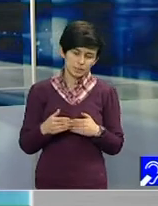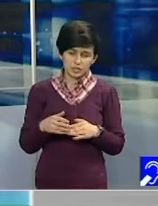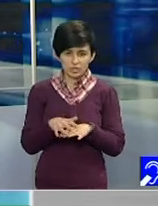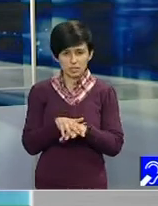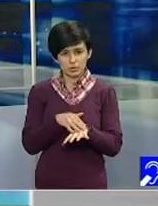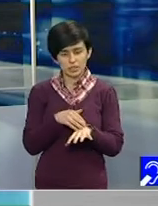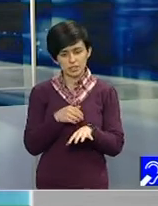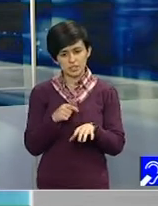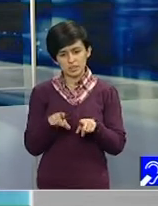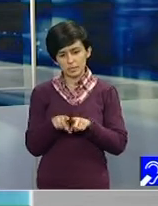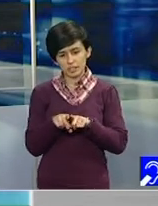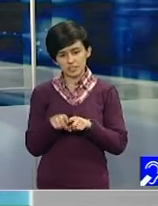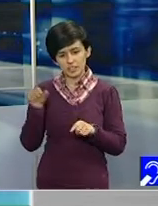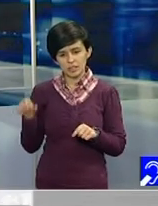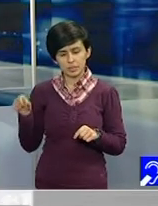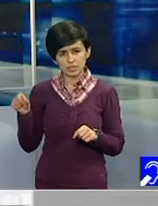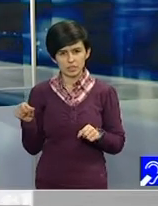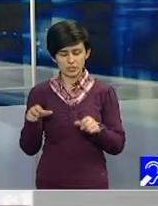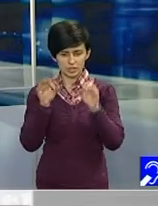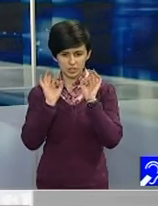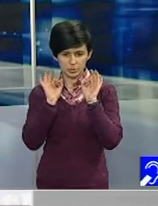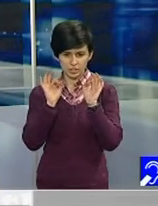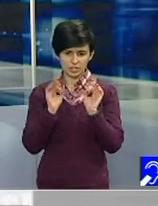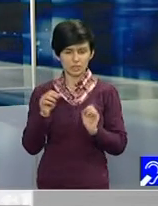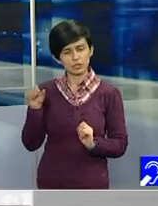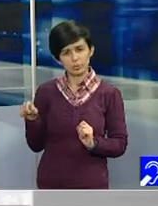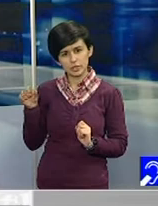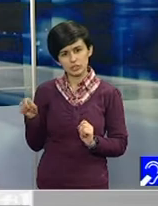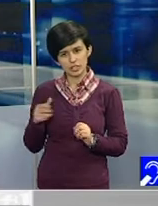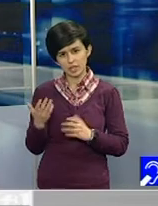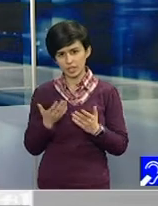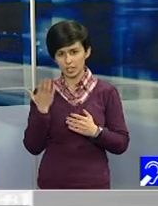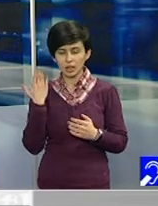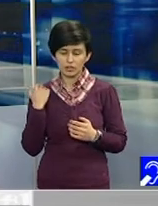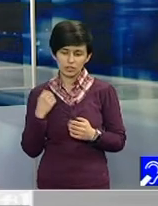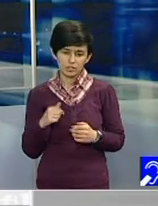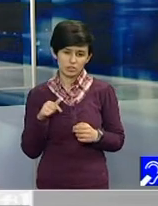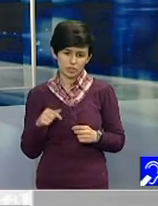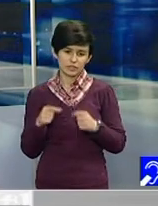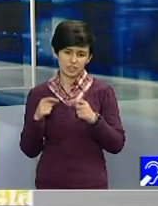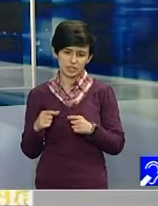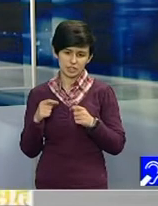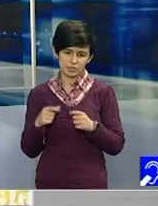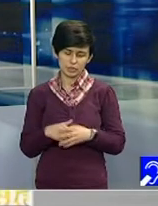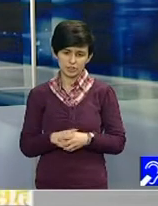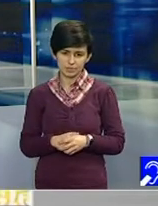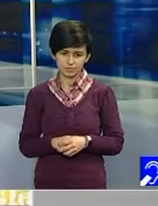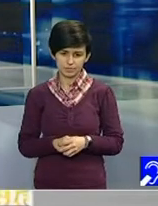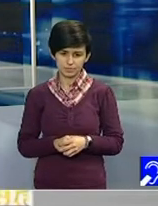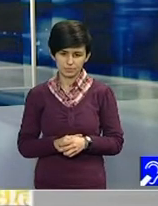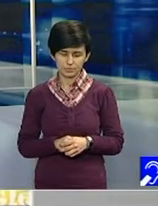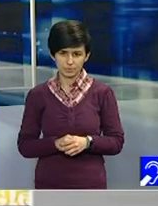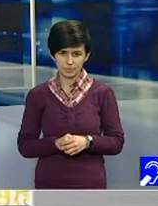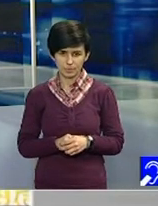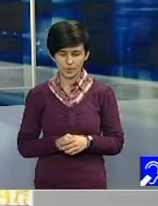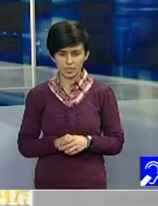personalului medical sau a personalului de specialitate, a unei persoane care la un moment dat s-a aflat într-o astfel de situație. Vă reamintesc, doamnelor, domnilor,